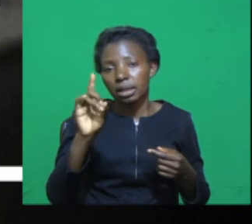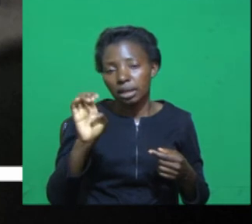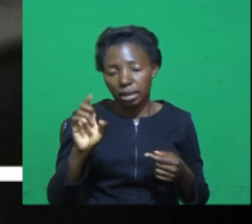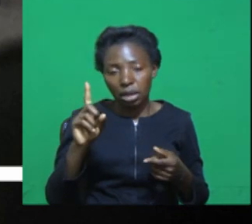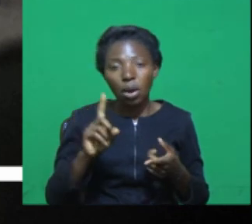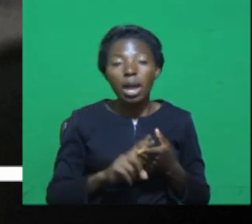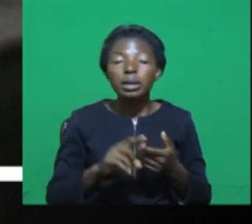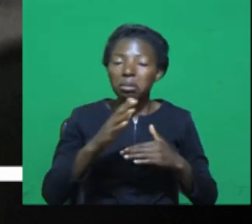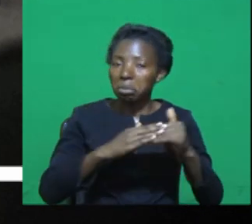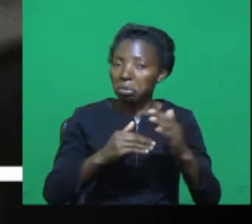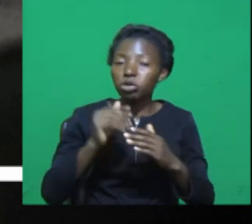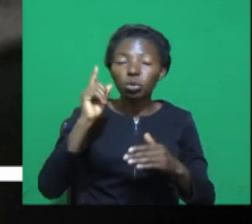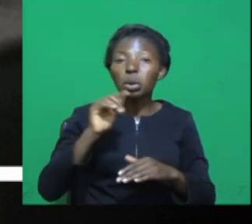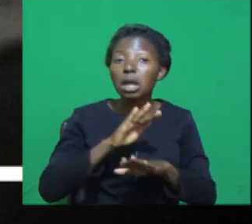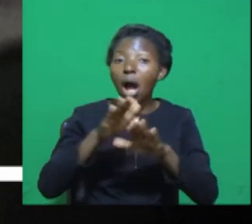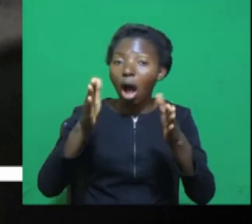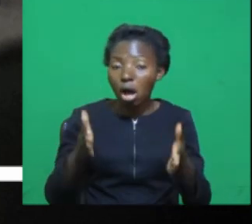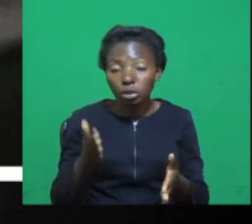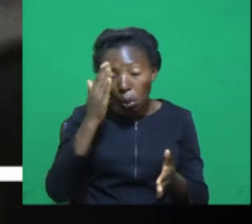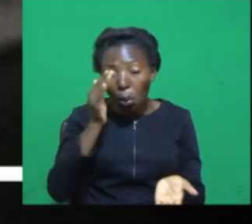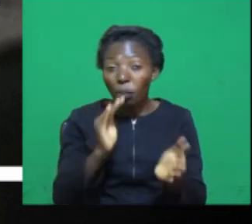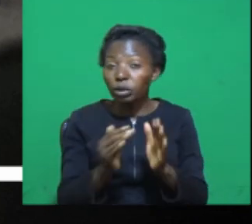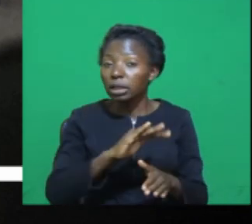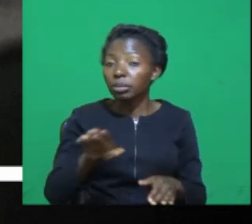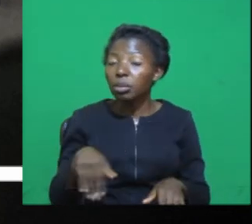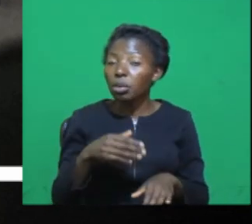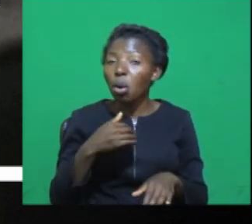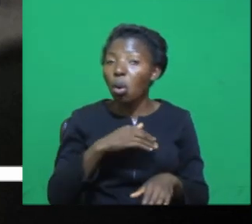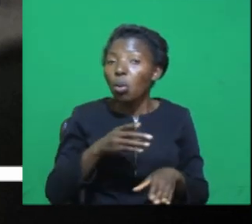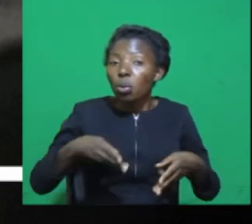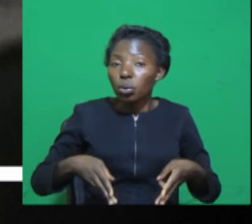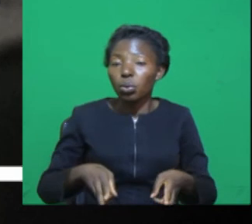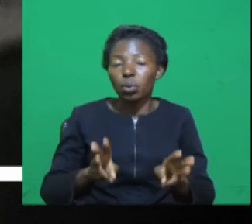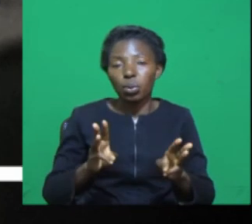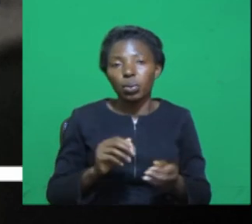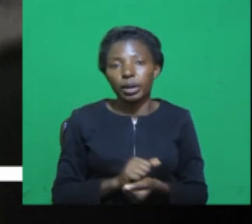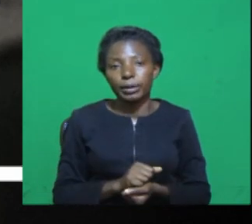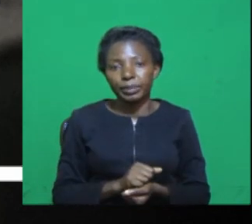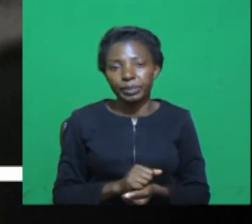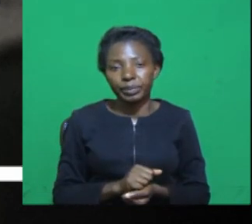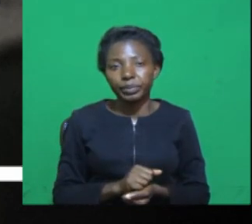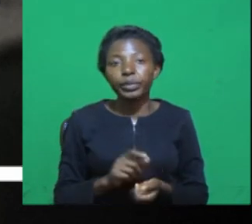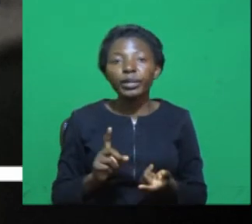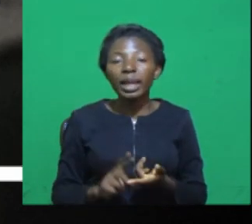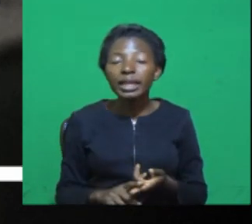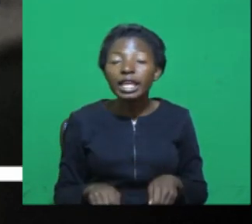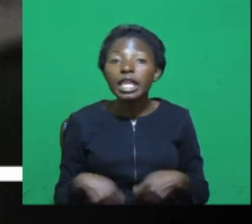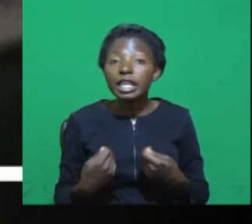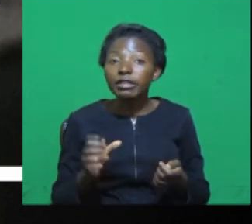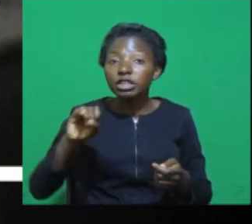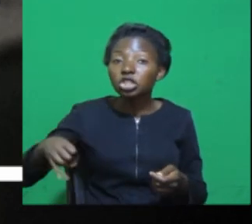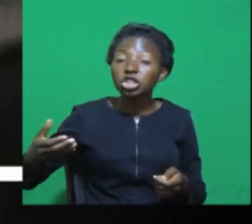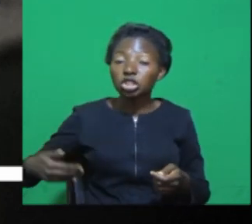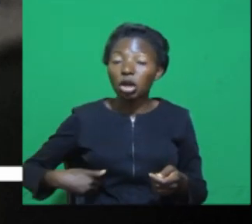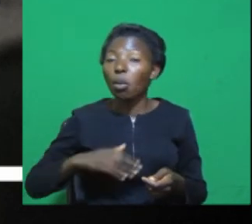Mwari aritari, iye wakanga aneni panzira yandakanga ndichifamba nayo. Ivo vakapa Jakobho